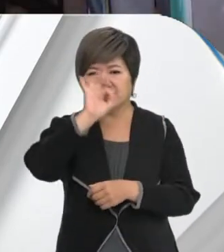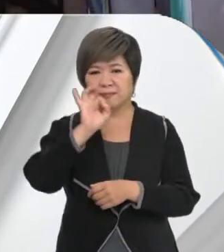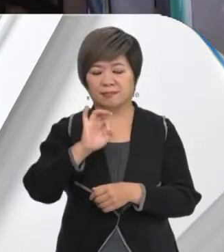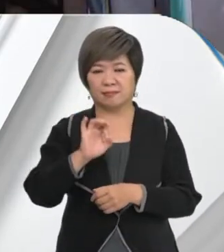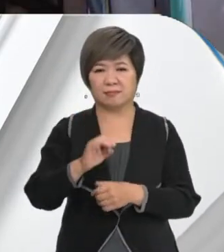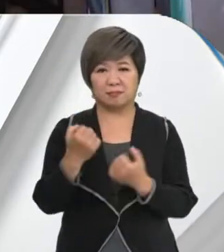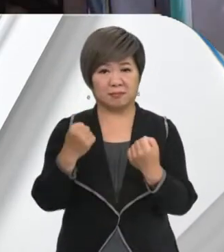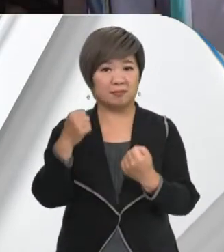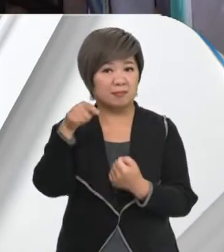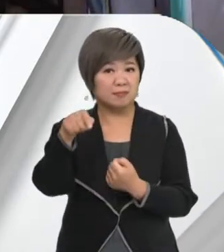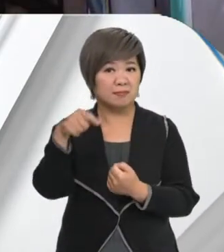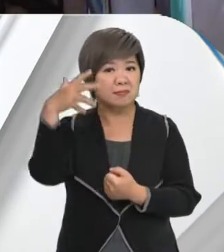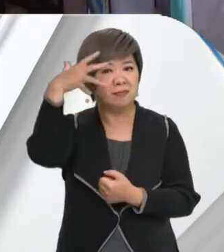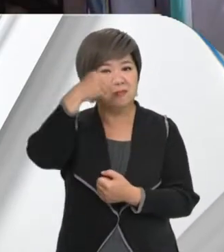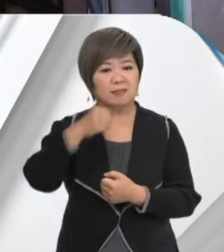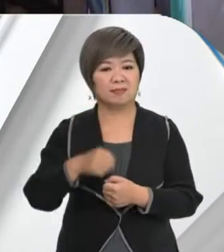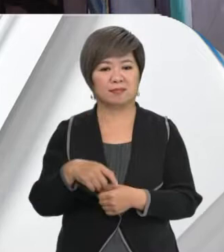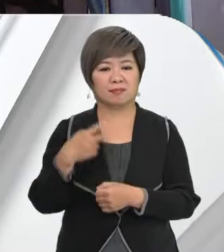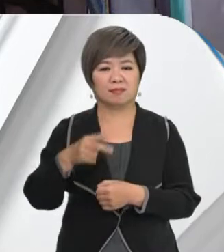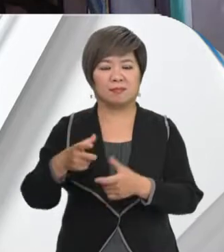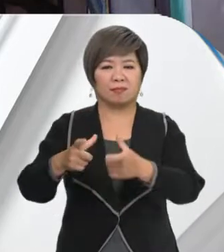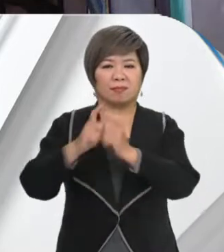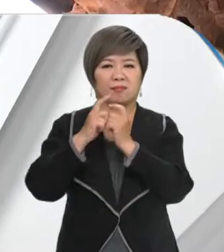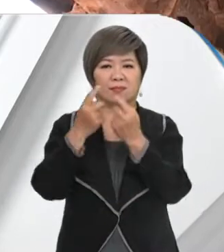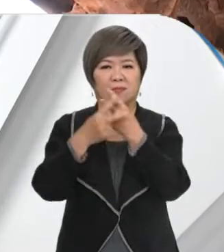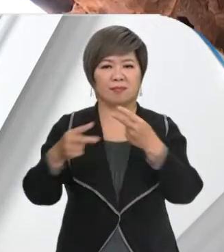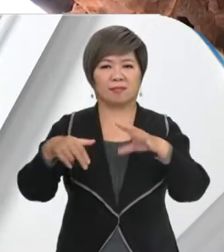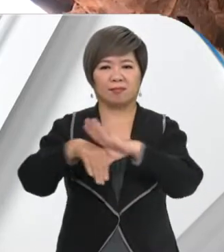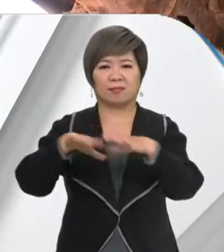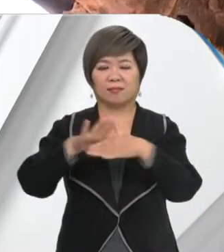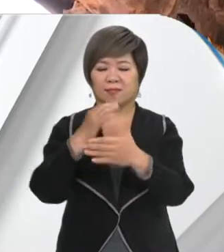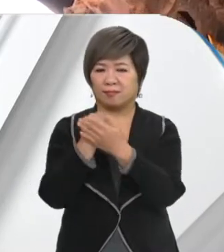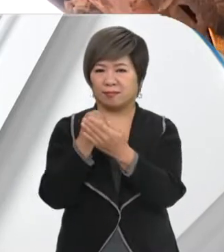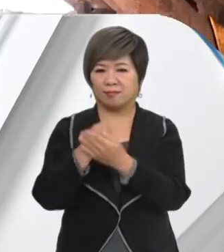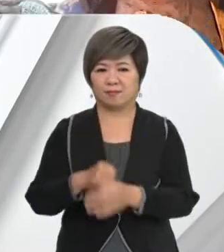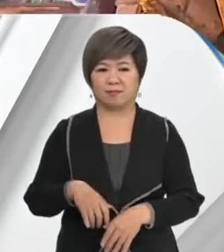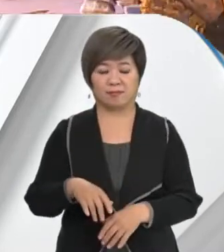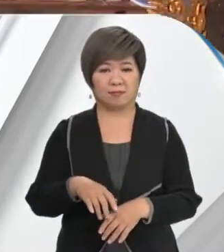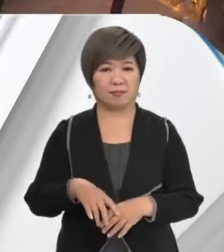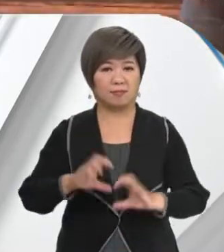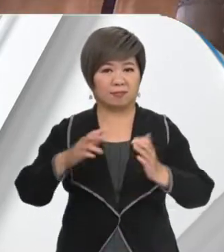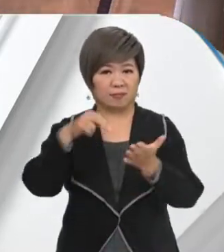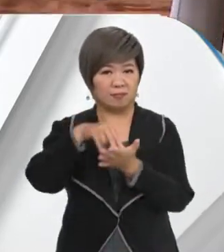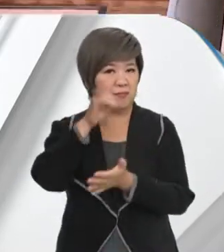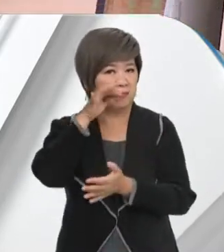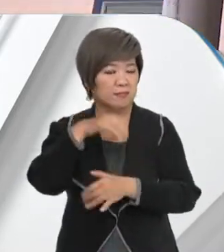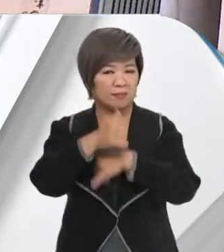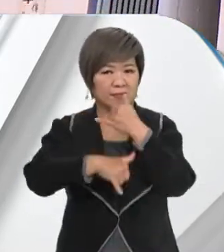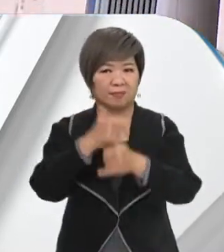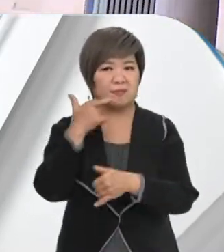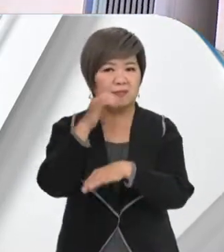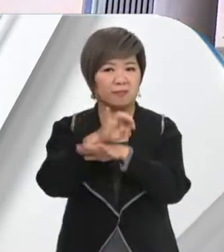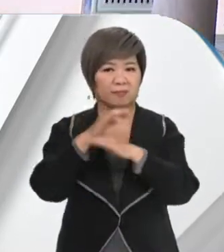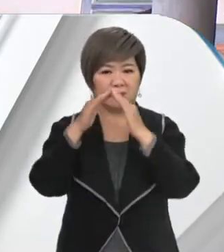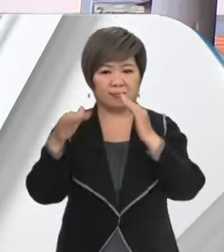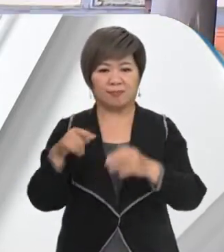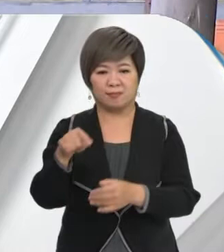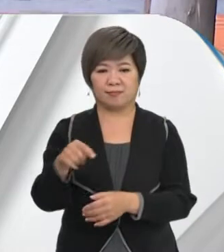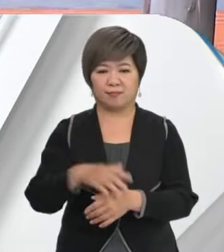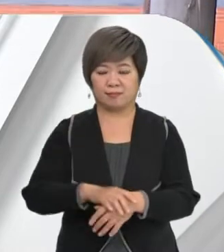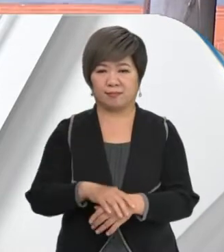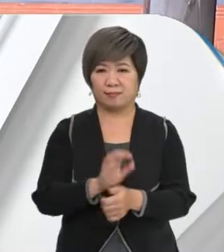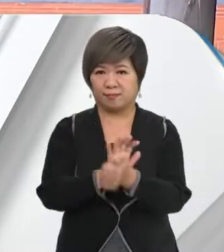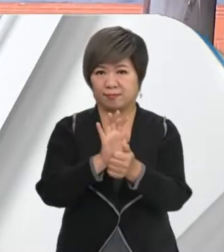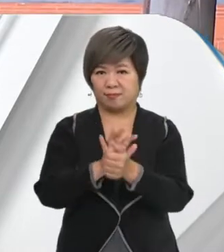老，告诉再寻回我们一些客家的文化。 由国立中华生发文化馆负责，中华县客家文化艺术发展协